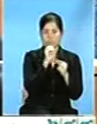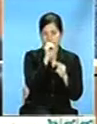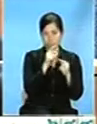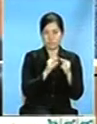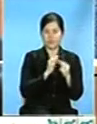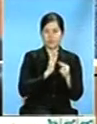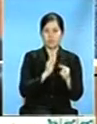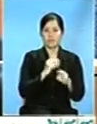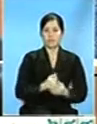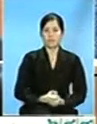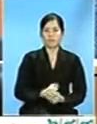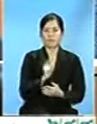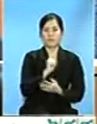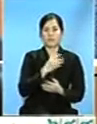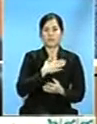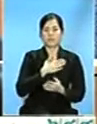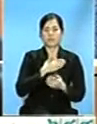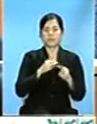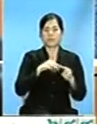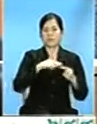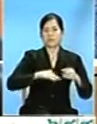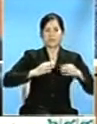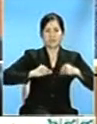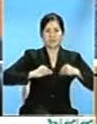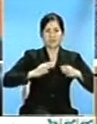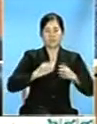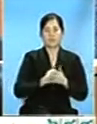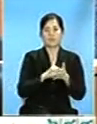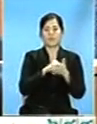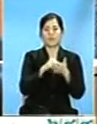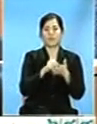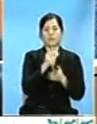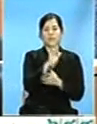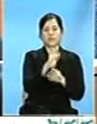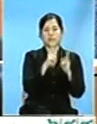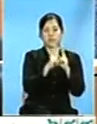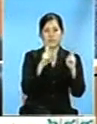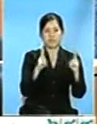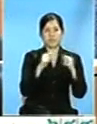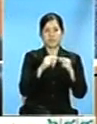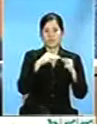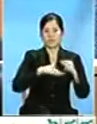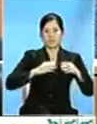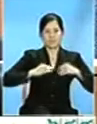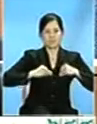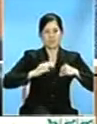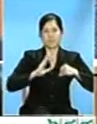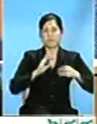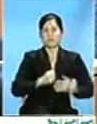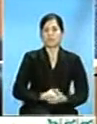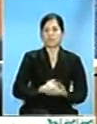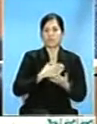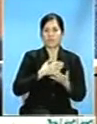ครับว่าตัวผมเองไม่เห็นด้วยกับการแก้ไขของท่านกรรมการและผมก็ไม่เห็นด้ว